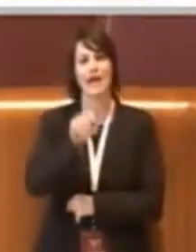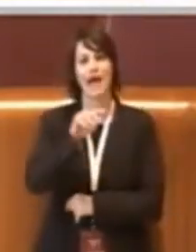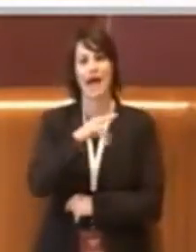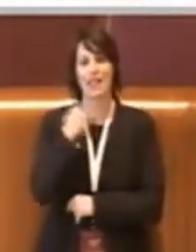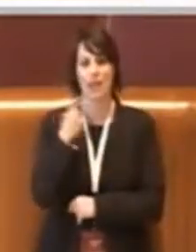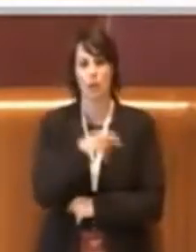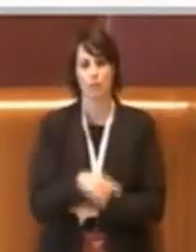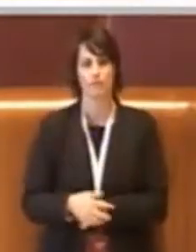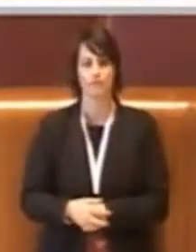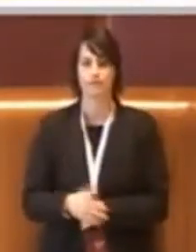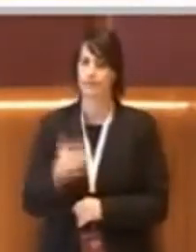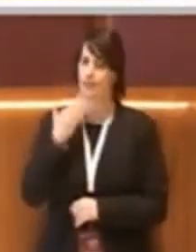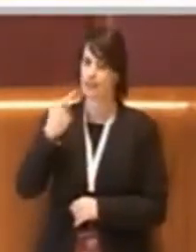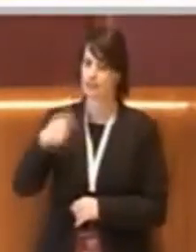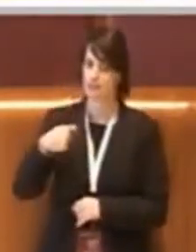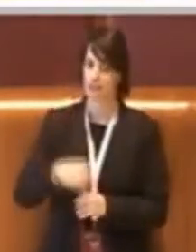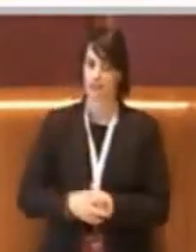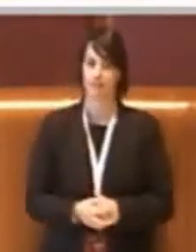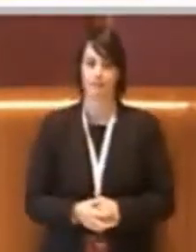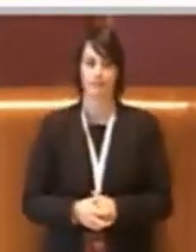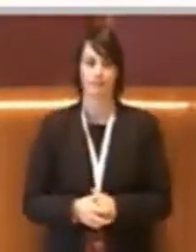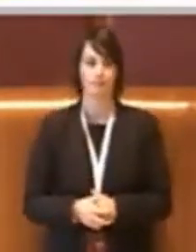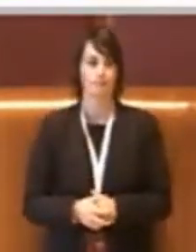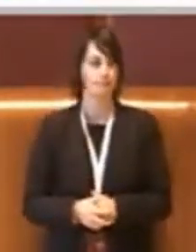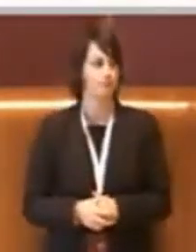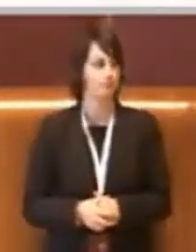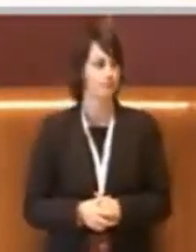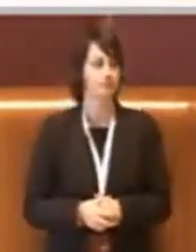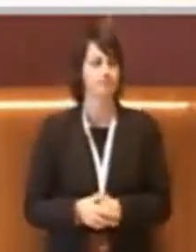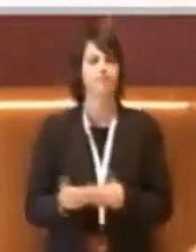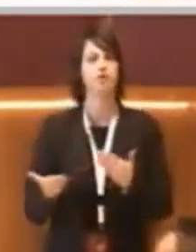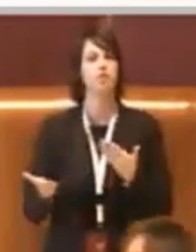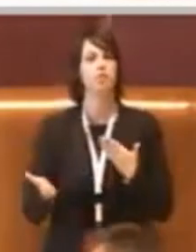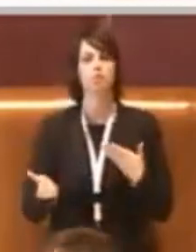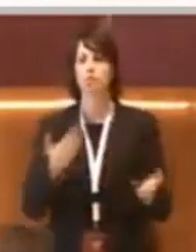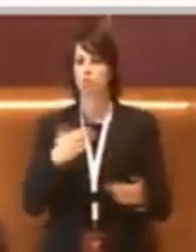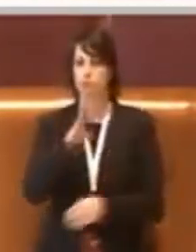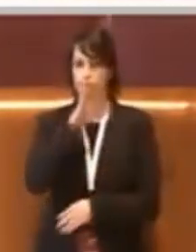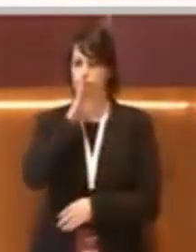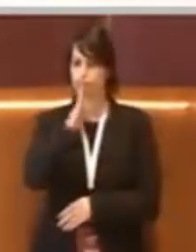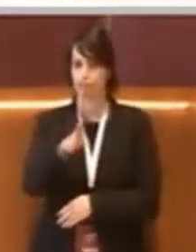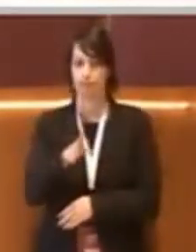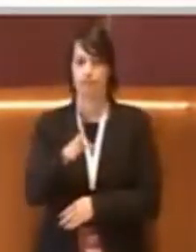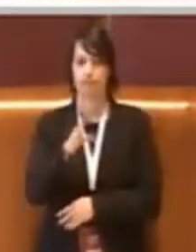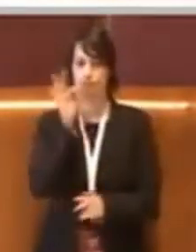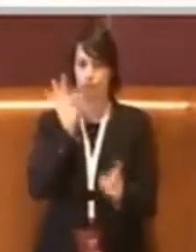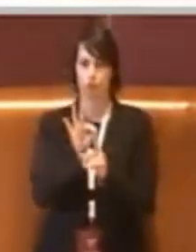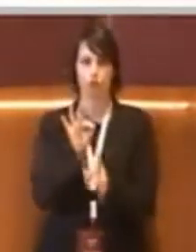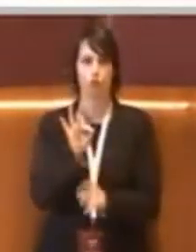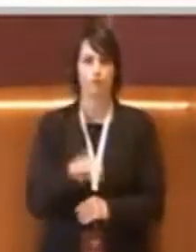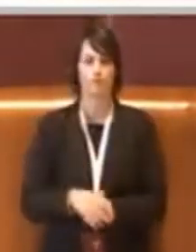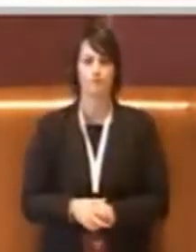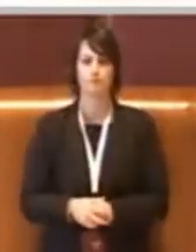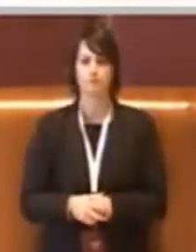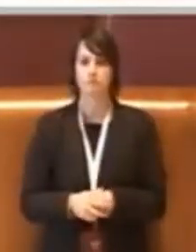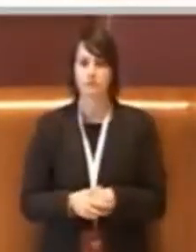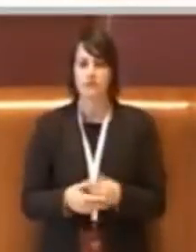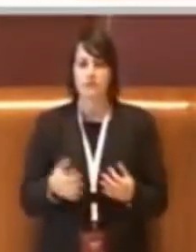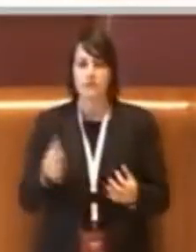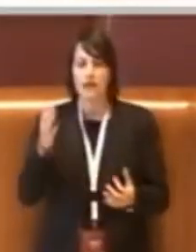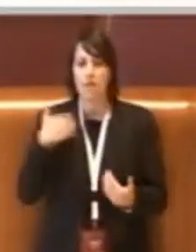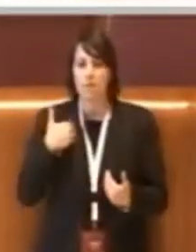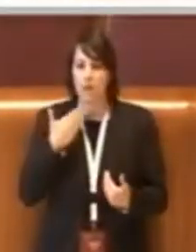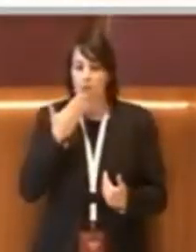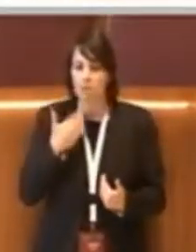Grazie Presidente, e vado subito al dunque, cioè certe volte mi sembra di vivere delle vite